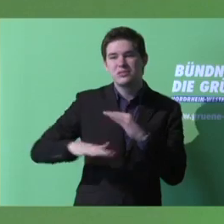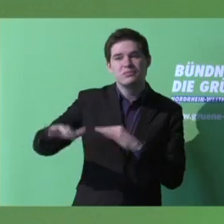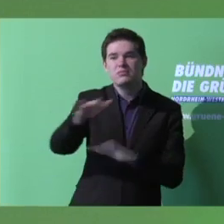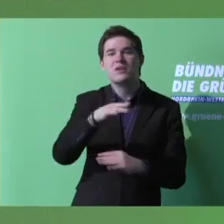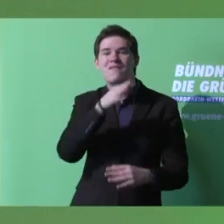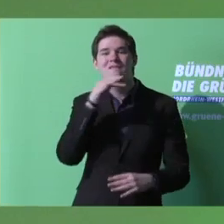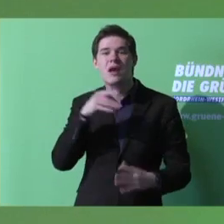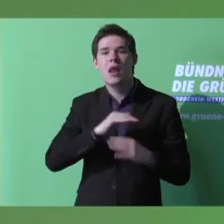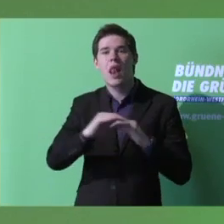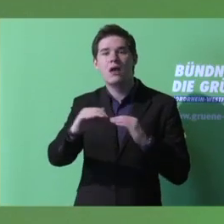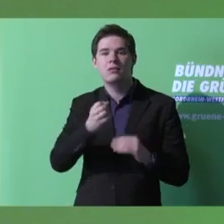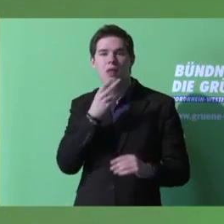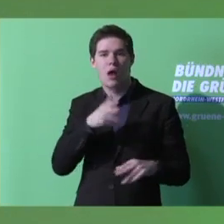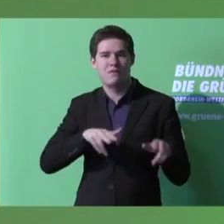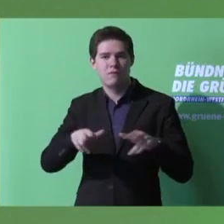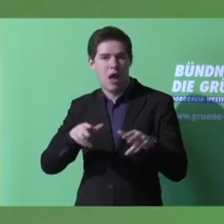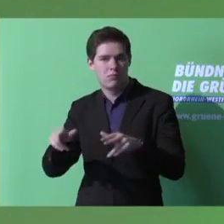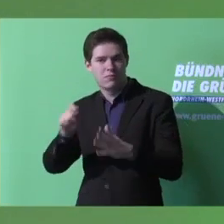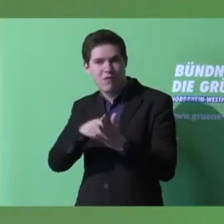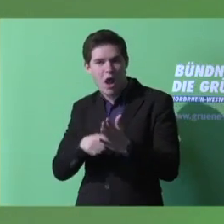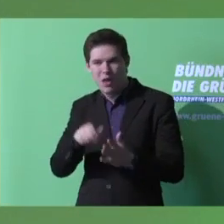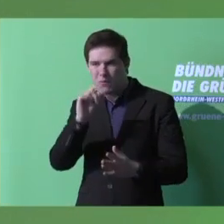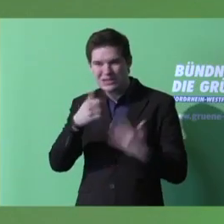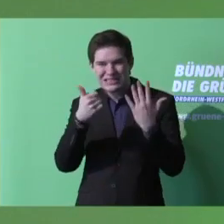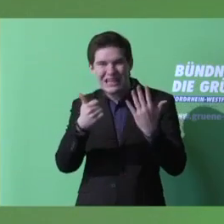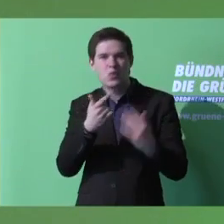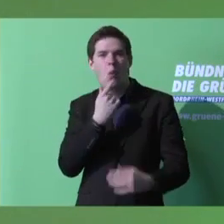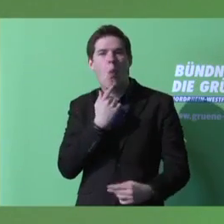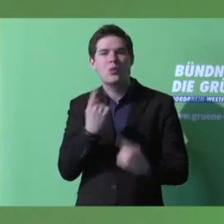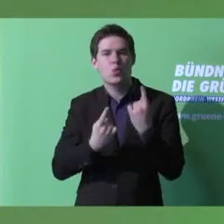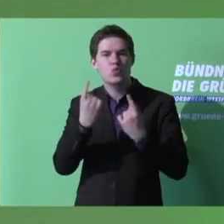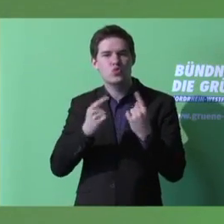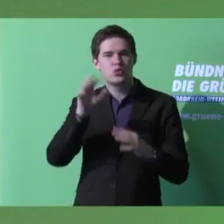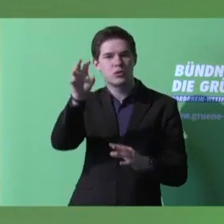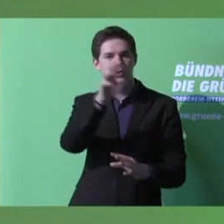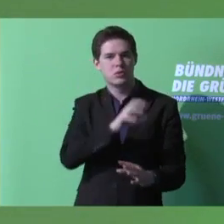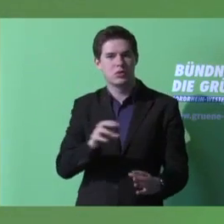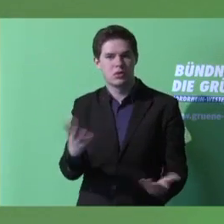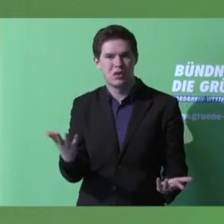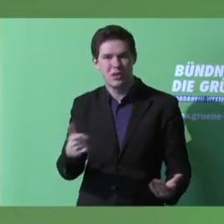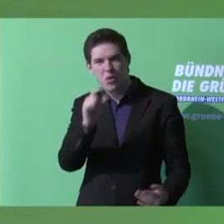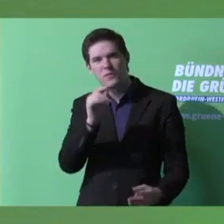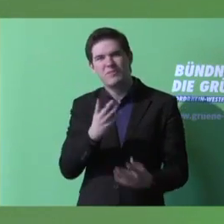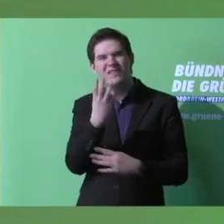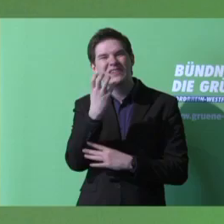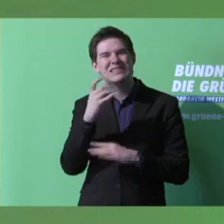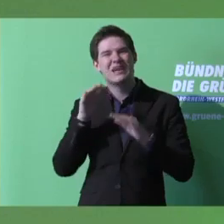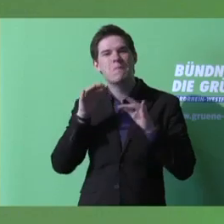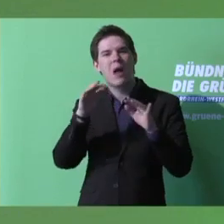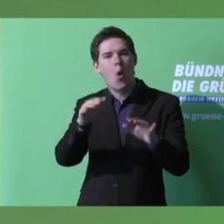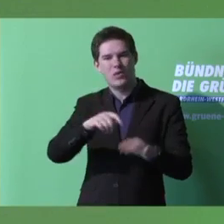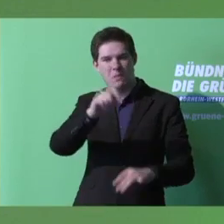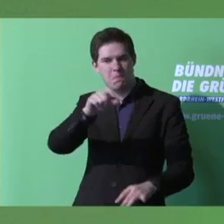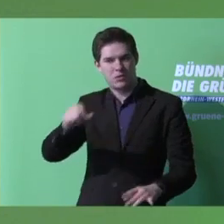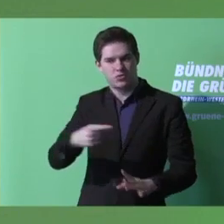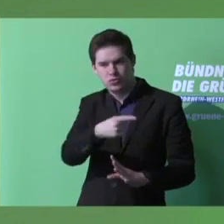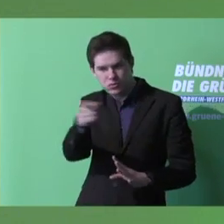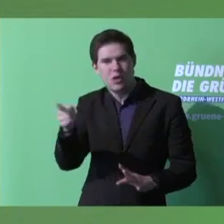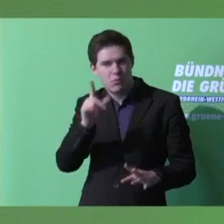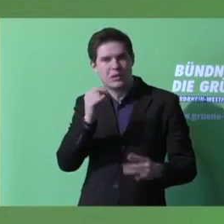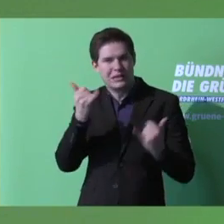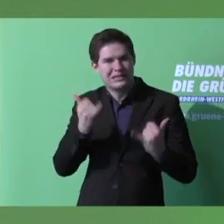6 rot-grün regierte Bundesländer, das heißt 44 Millionen Menschen, werden inzwischen von